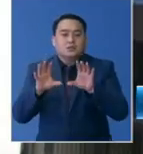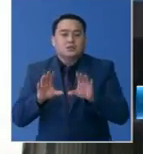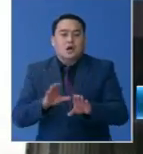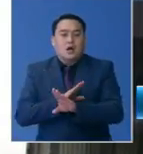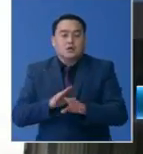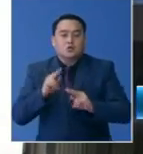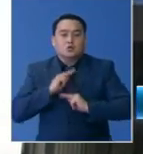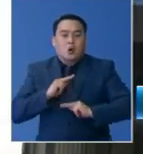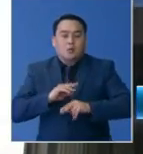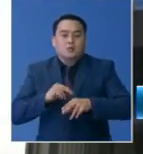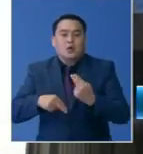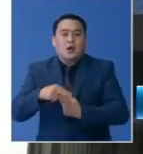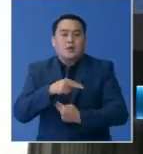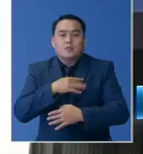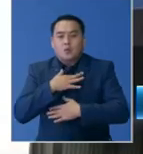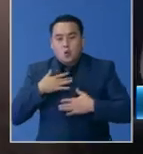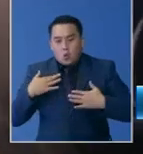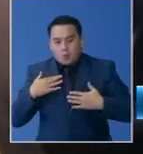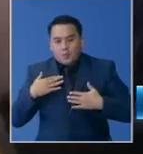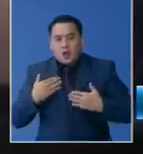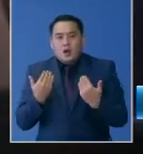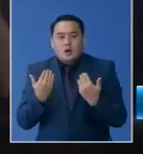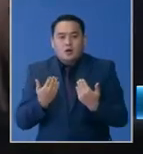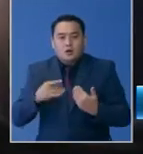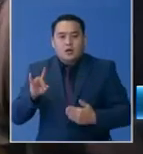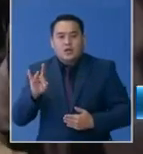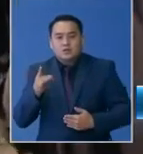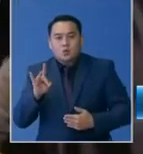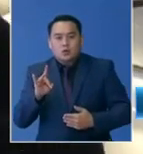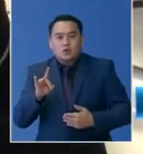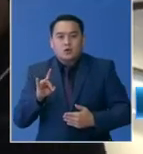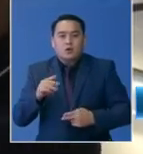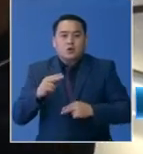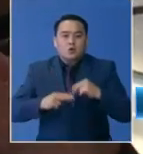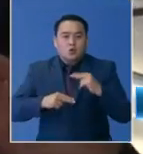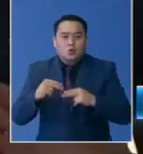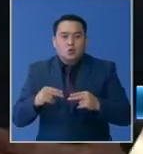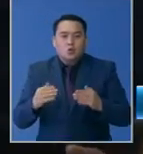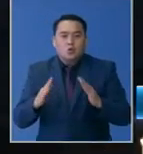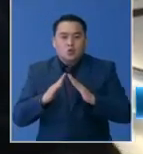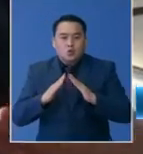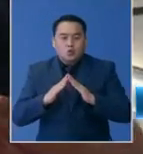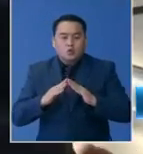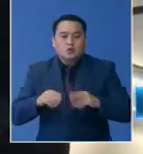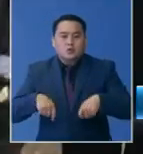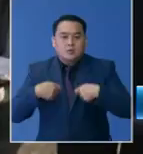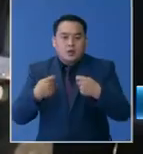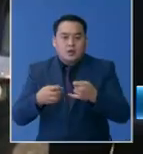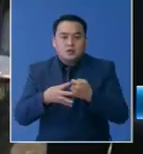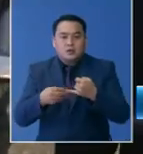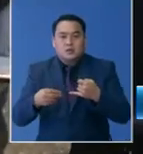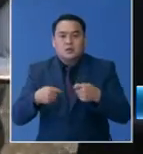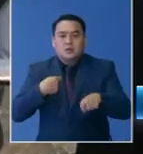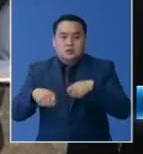жұмыс жүргізіп жатқан кәсіпкерлер аз емес. Бүгінде республикалық тас жолдың бойындағы тұрғын үй салу мақсатында берілген жер телімдері